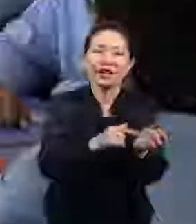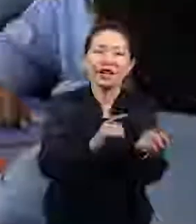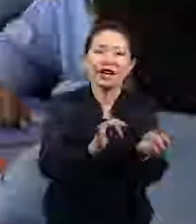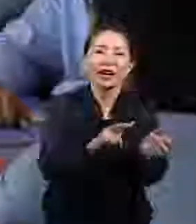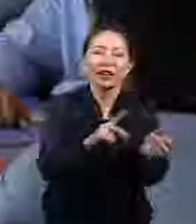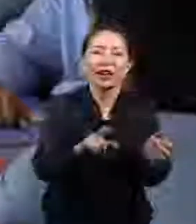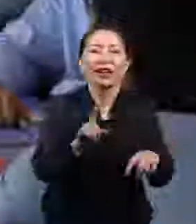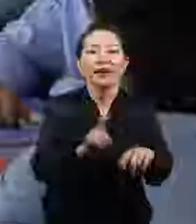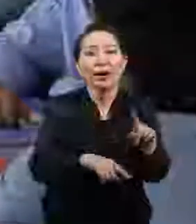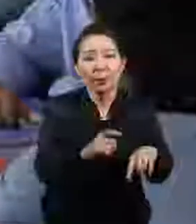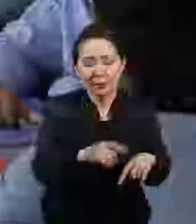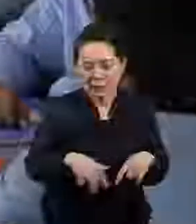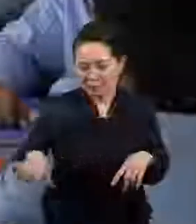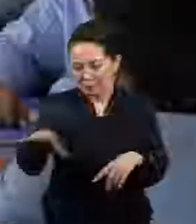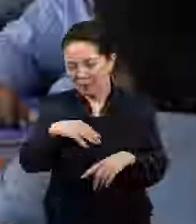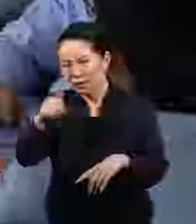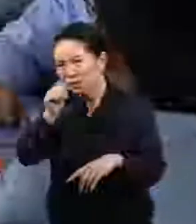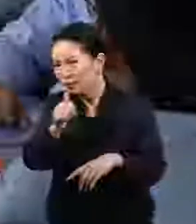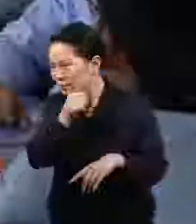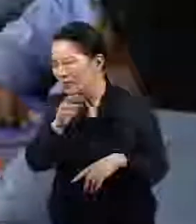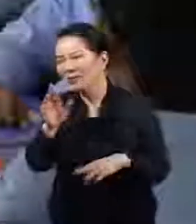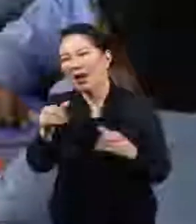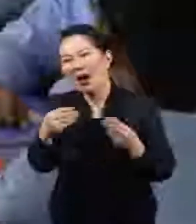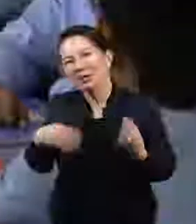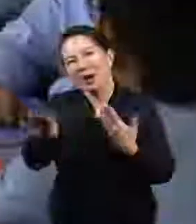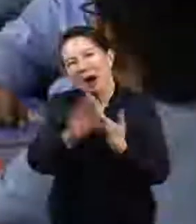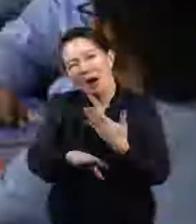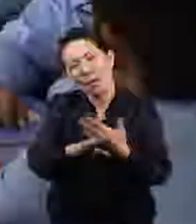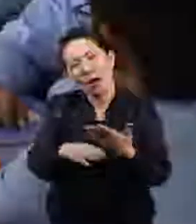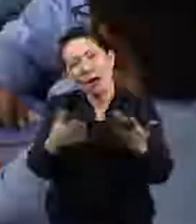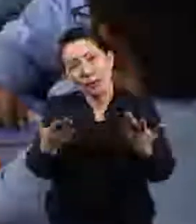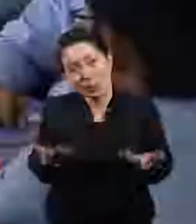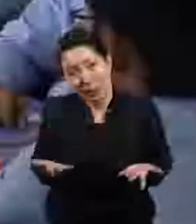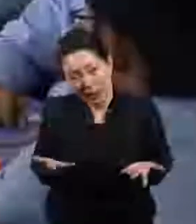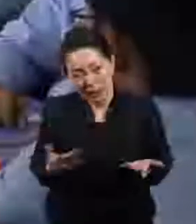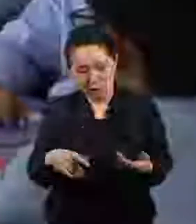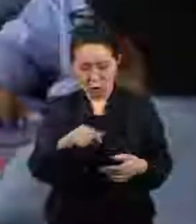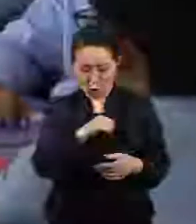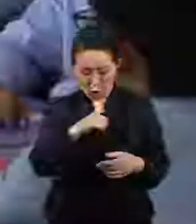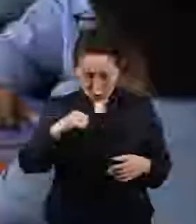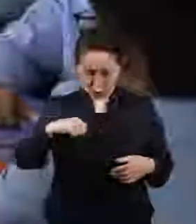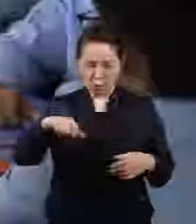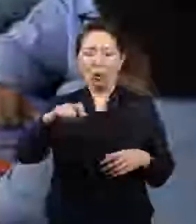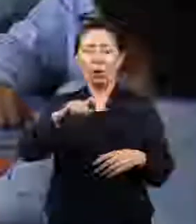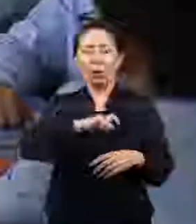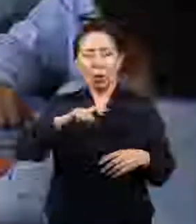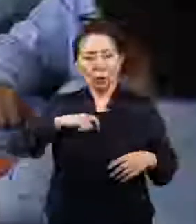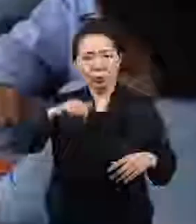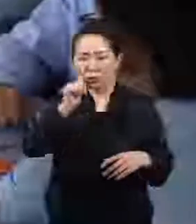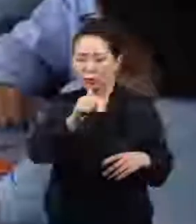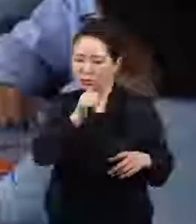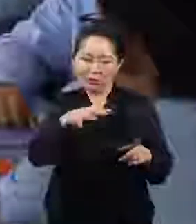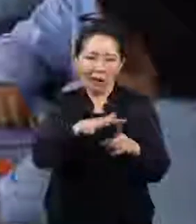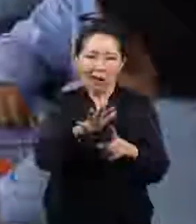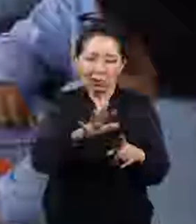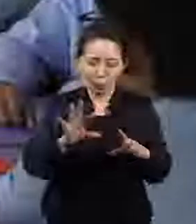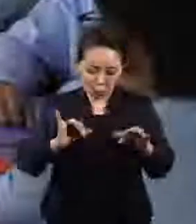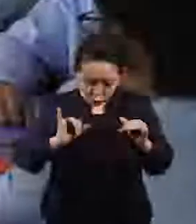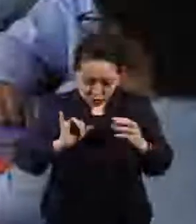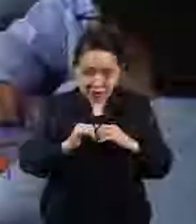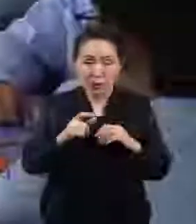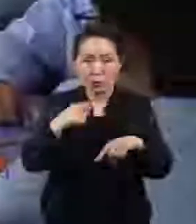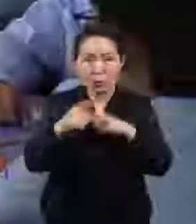лээ, бидний нууцыг бас яаж хамгаалж болж байгаа вэ? Бид нар өөрснөө бас хувийн нууцтай халдуулахгүй ямар үйлдэл хийж чаддаг вэ